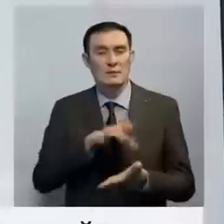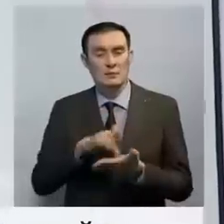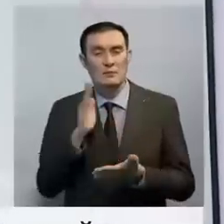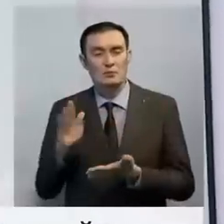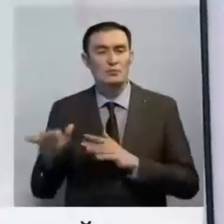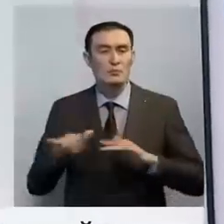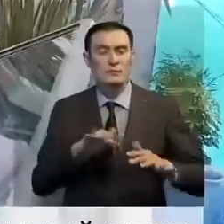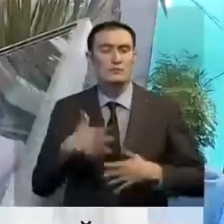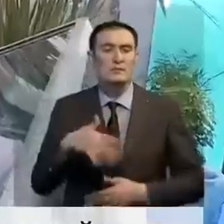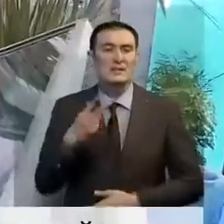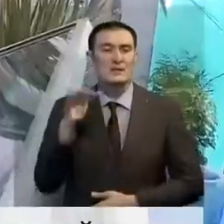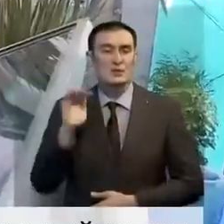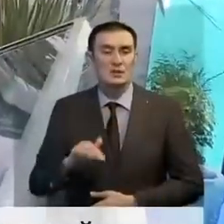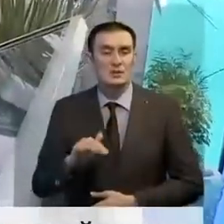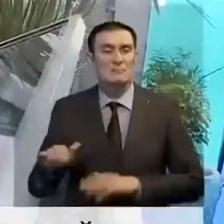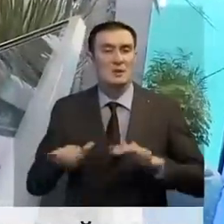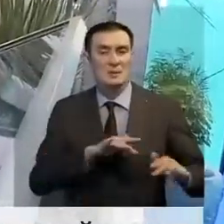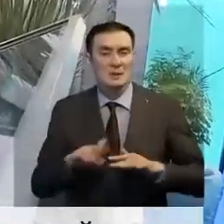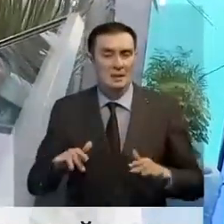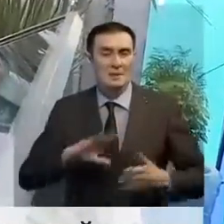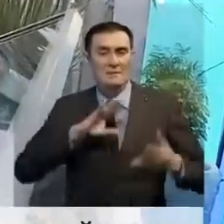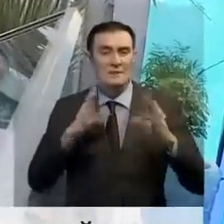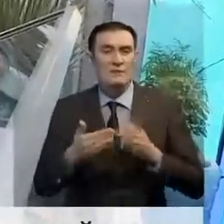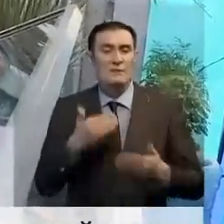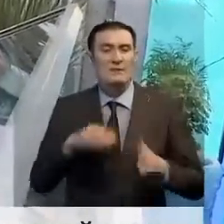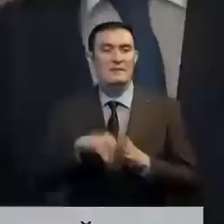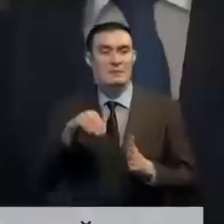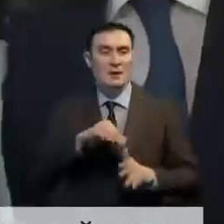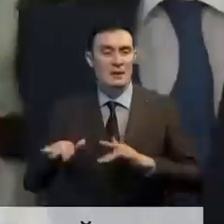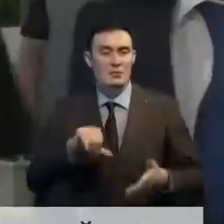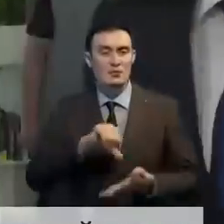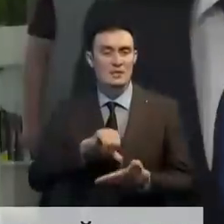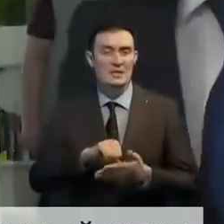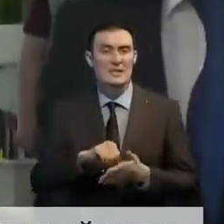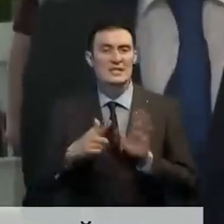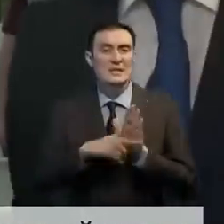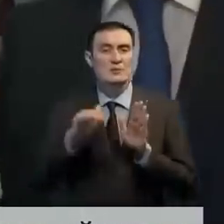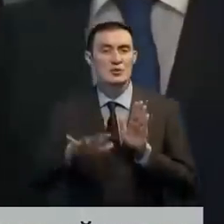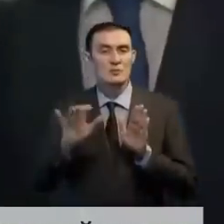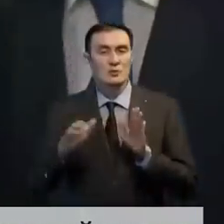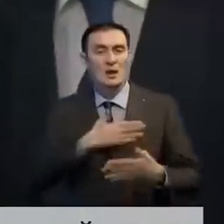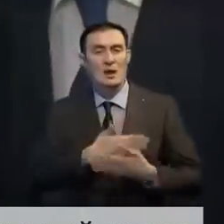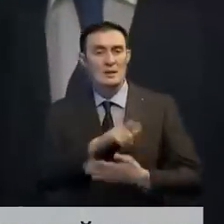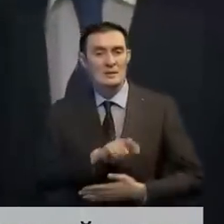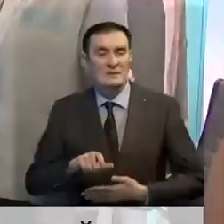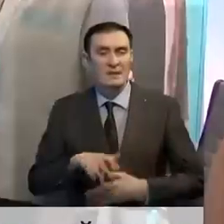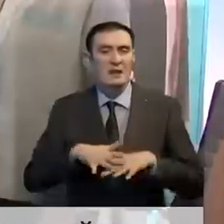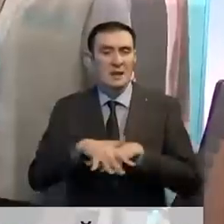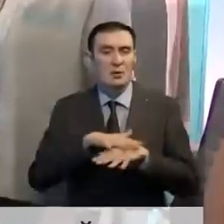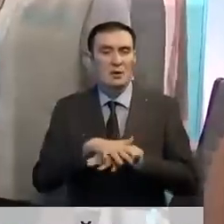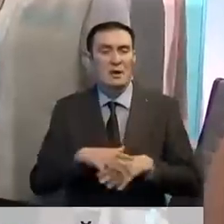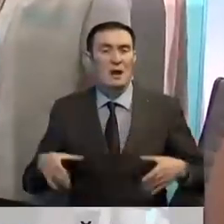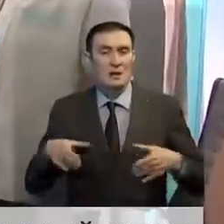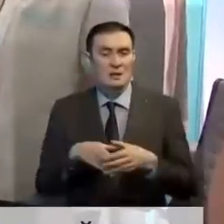проведут свыше 52 тысяч мероприятий. Всего в предвыборной кампании участие примут 7500 активистов Народной